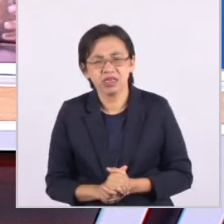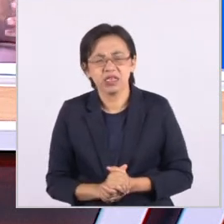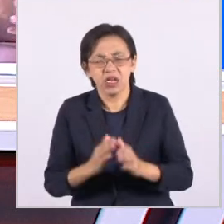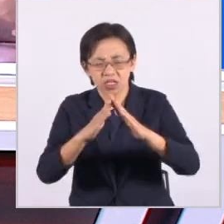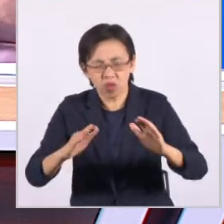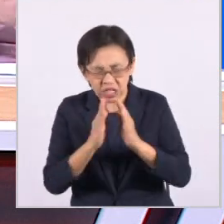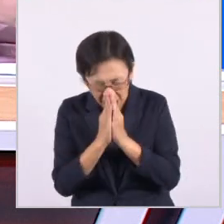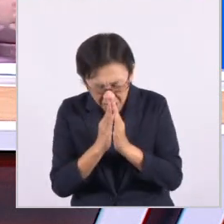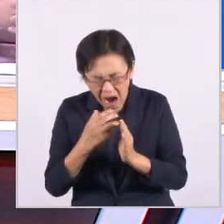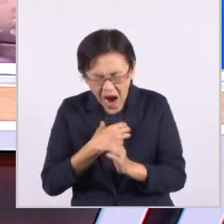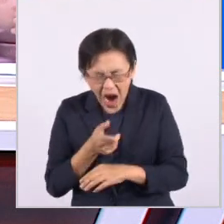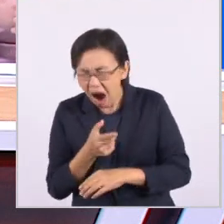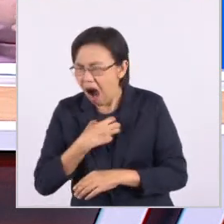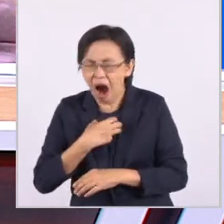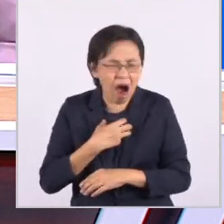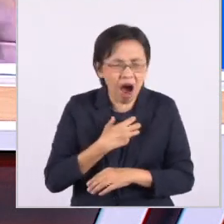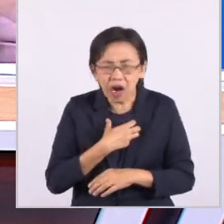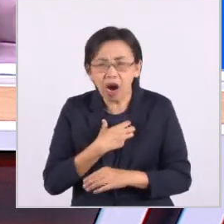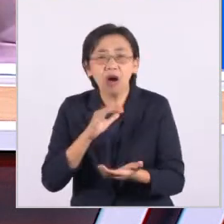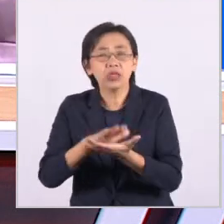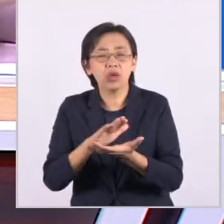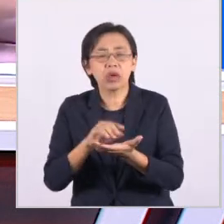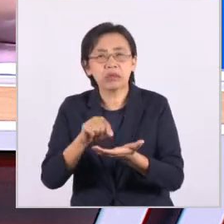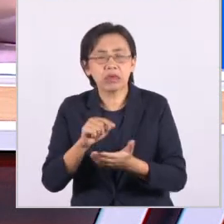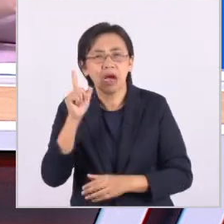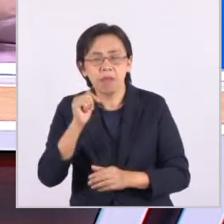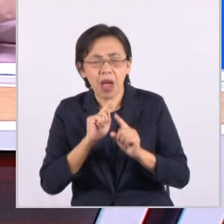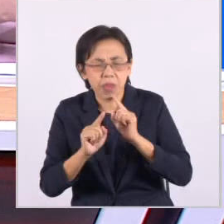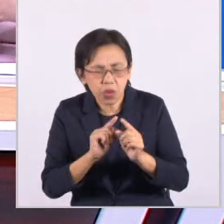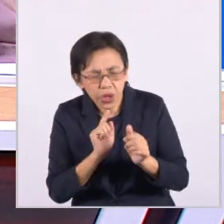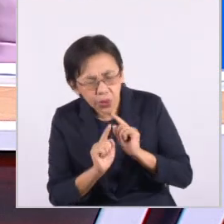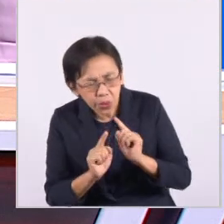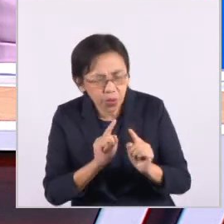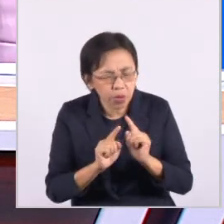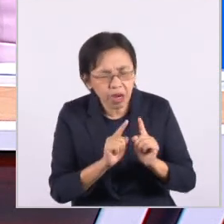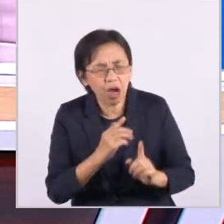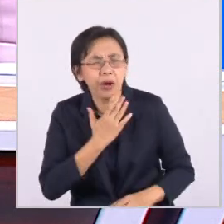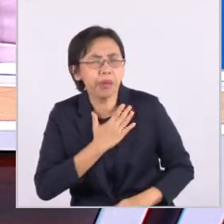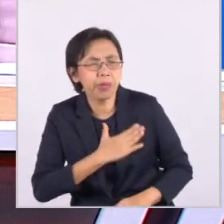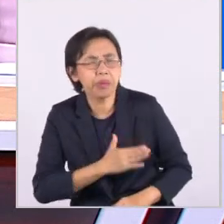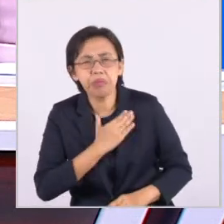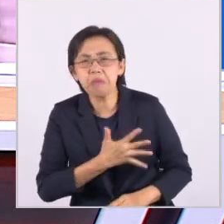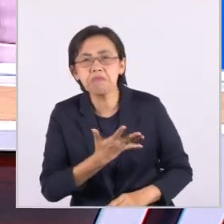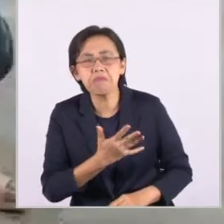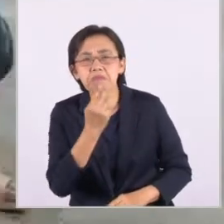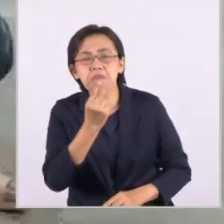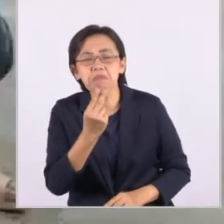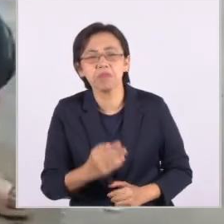เจ้าที่ และเหตุการณ์เนี่ยเกิดขึ้นในโรงเรียนด้วยแม่เข้าไปเกลี้ยกล่อมเข้าไปพูดคุยอาการก็ไม่ดีขึ้นมีช่วงนี้ด้วยนะคะ